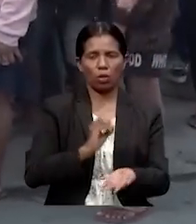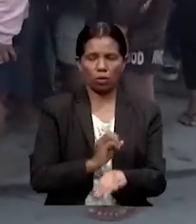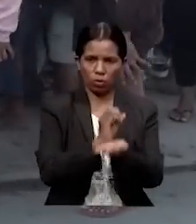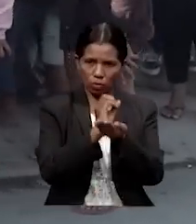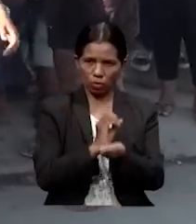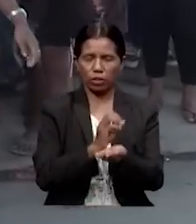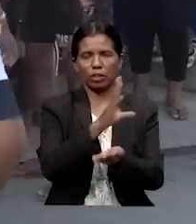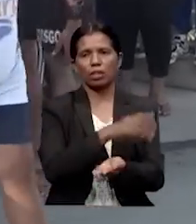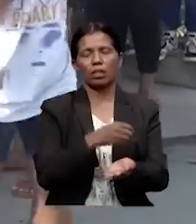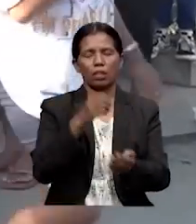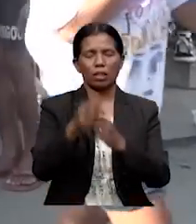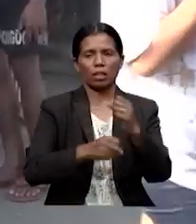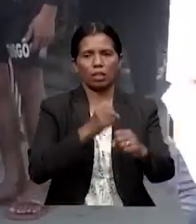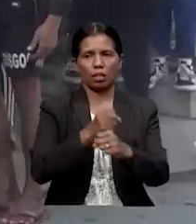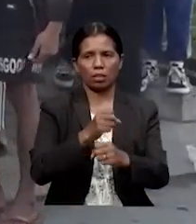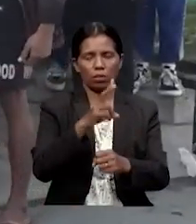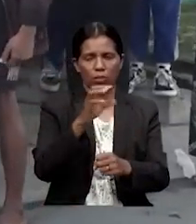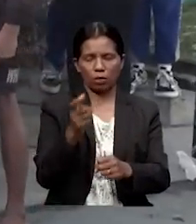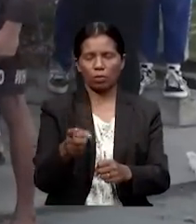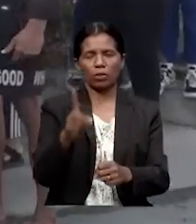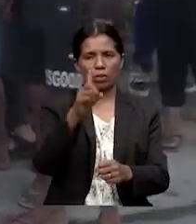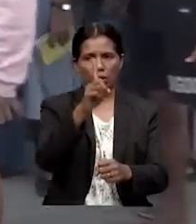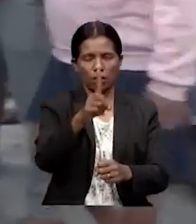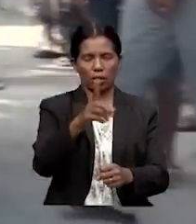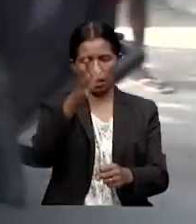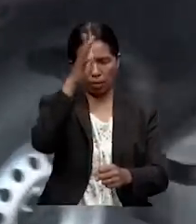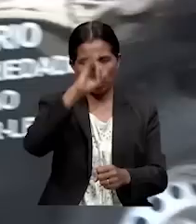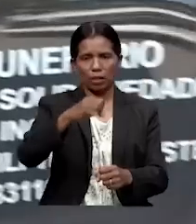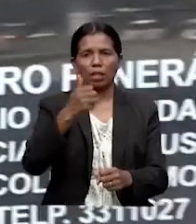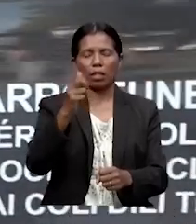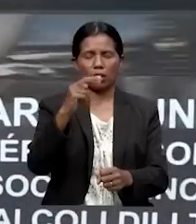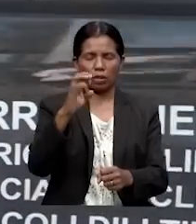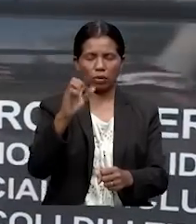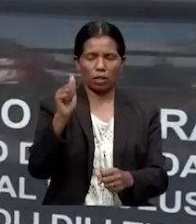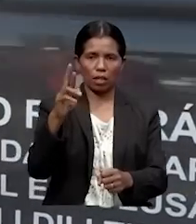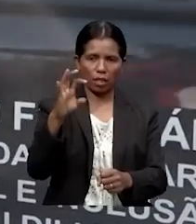ia tina rihun rua ronolo resingida. Aman Januari Anam Baham Rudi,